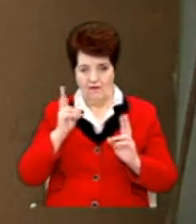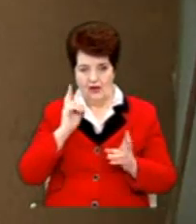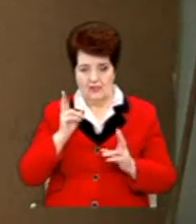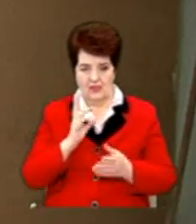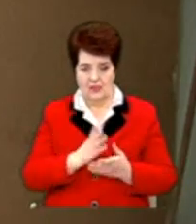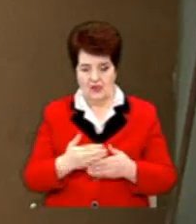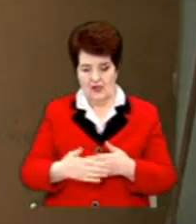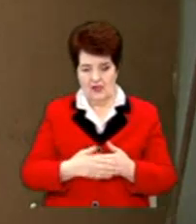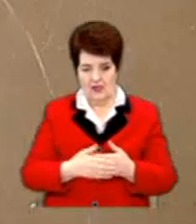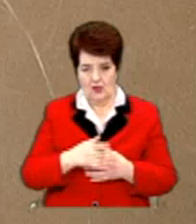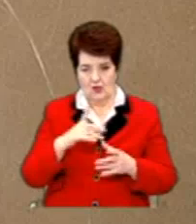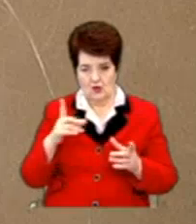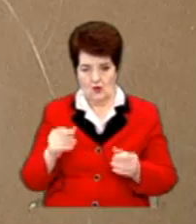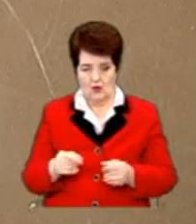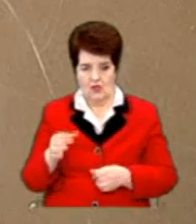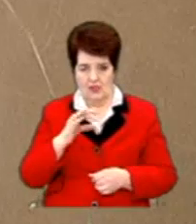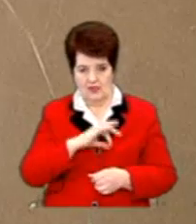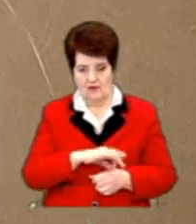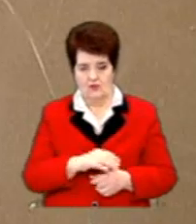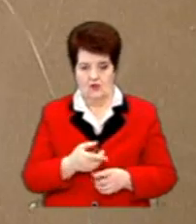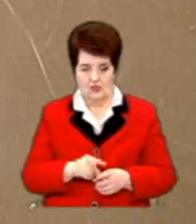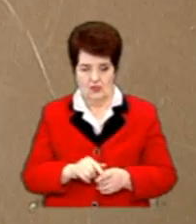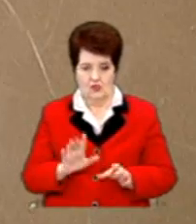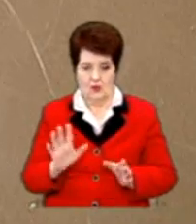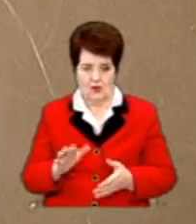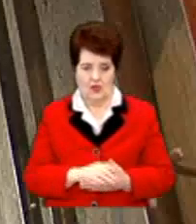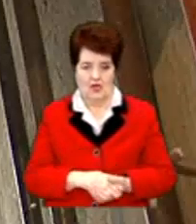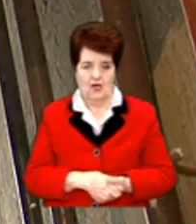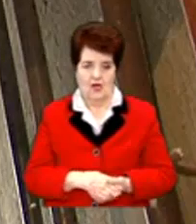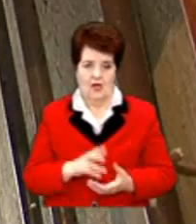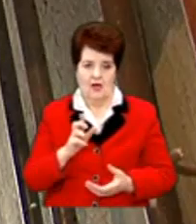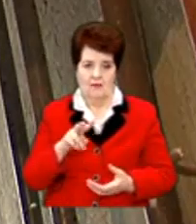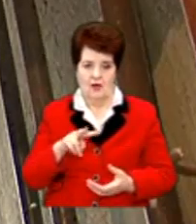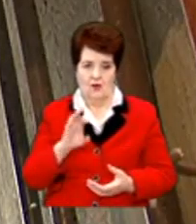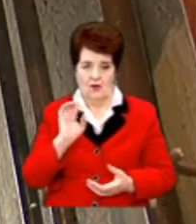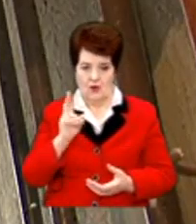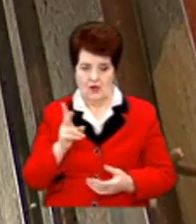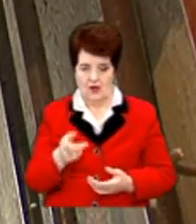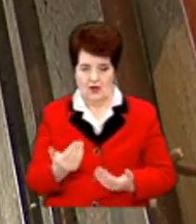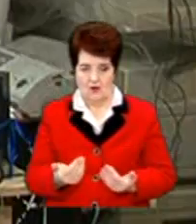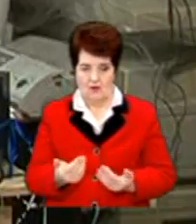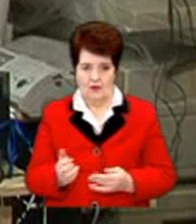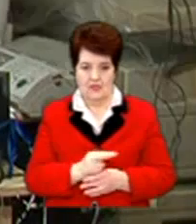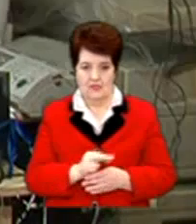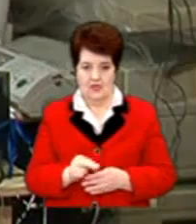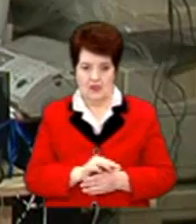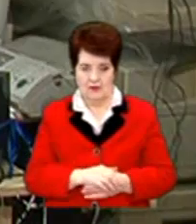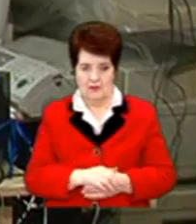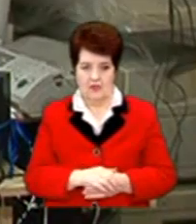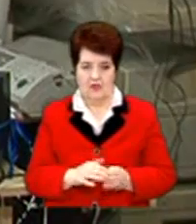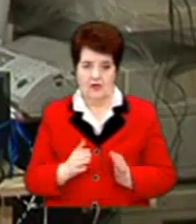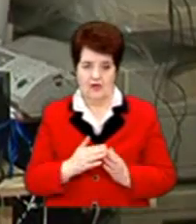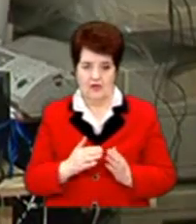lângă școală. Noi suntem, și eu cred că ei se folosesc și de aceste ocazii. Doar în blocul care acum se repară era liceu în